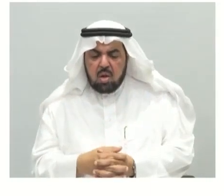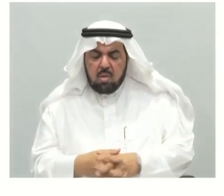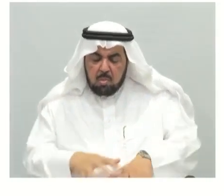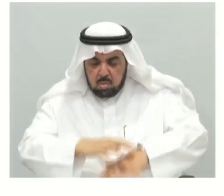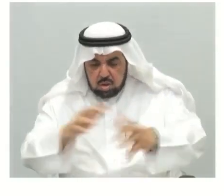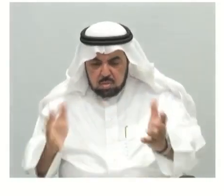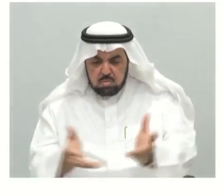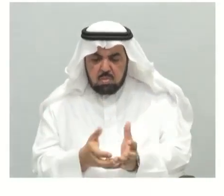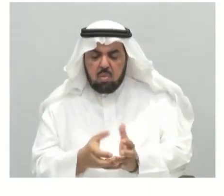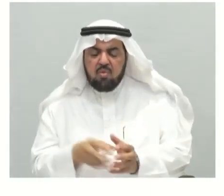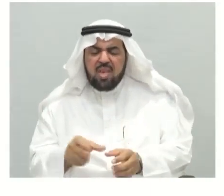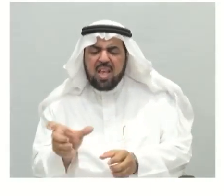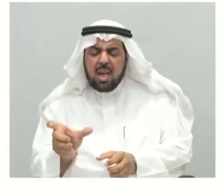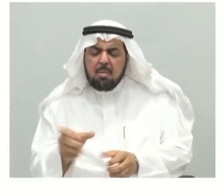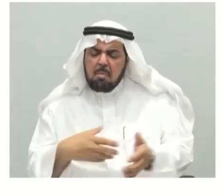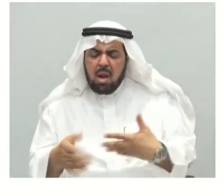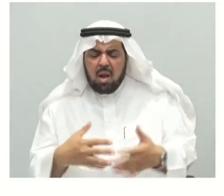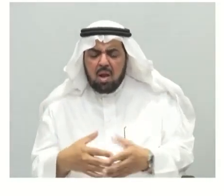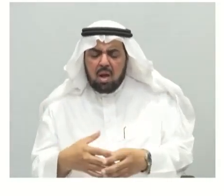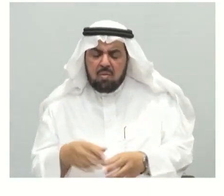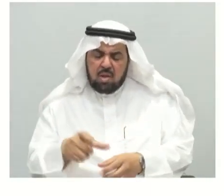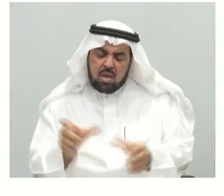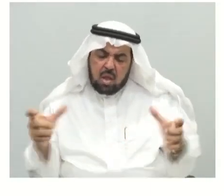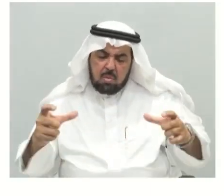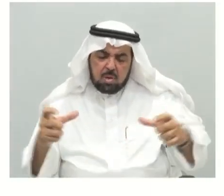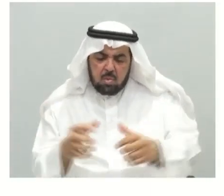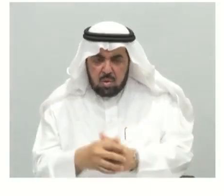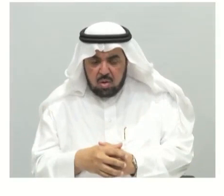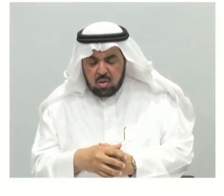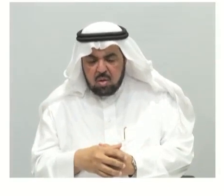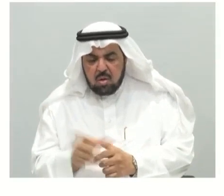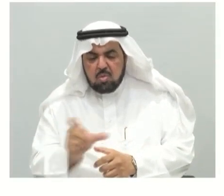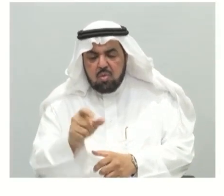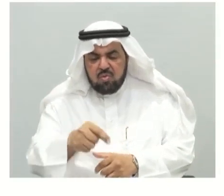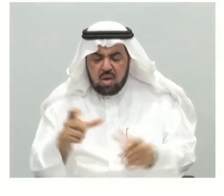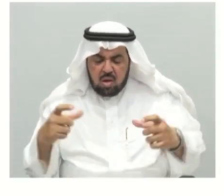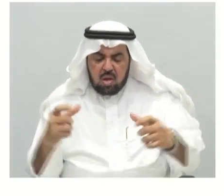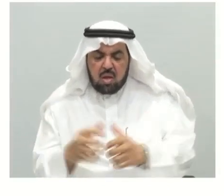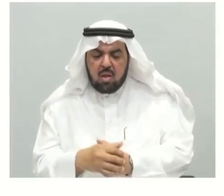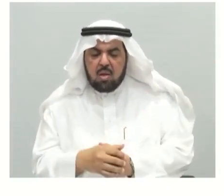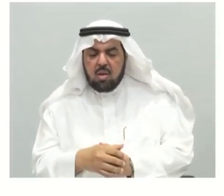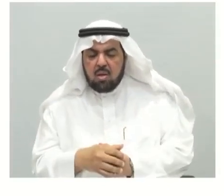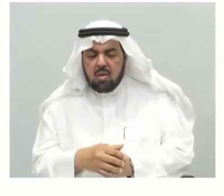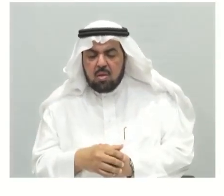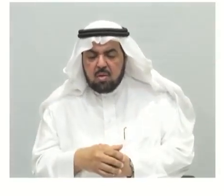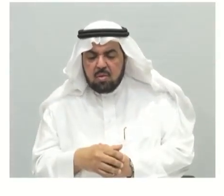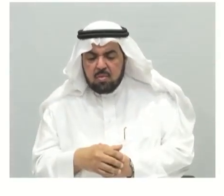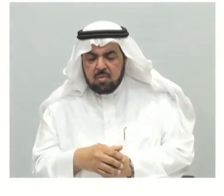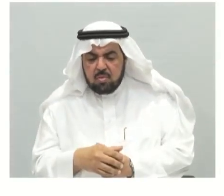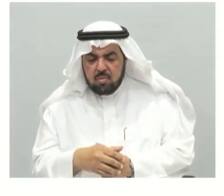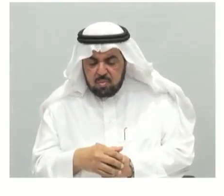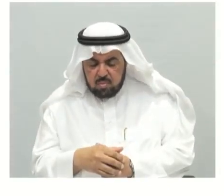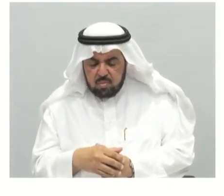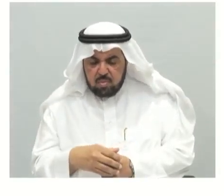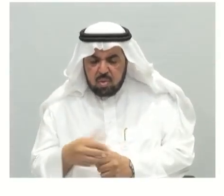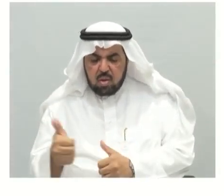مجموعه هناك كلمه ليس لها علاقه ب الكلمات الموجوده في هذه المجموعات نلاحظ في